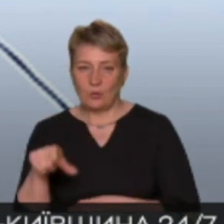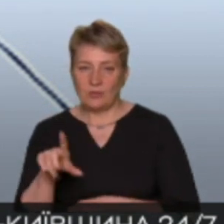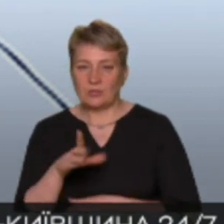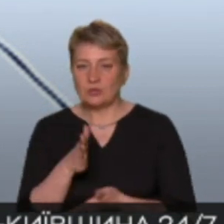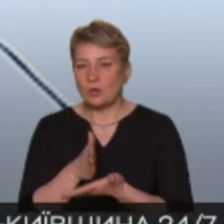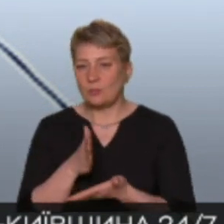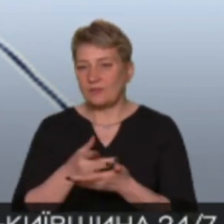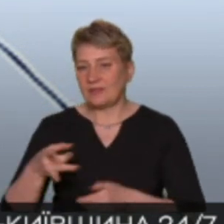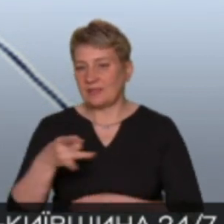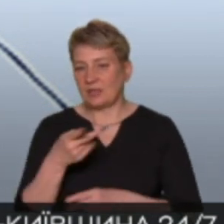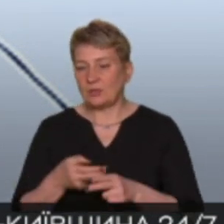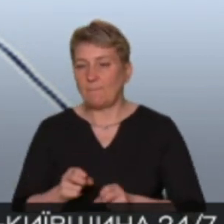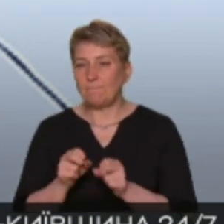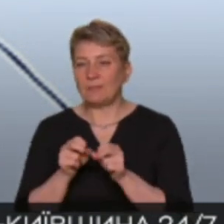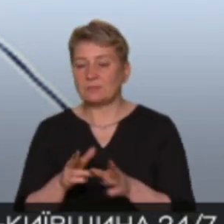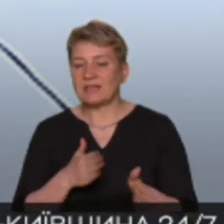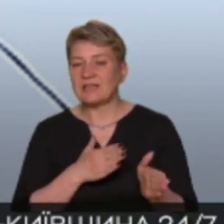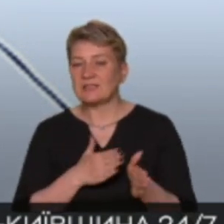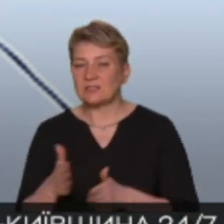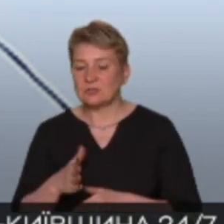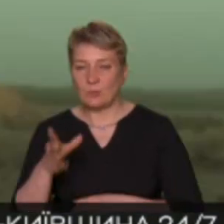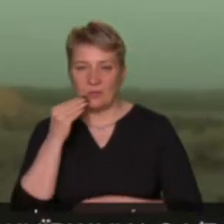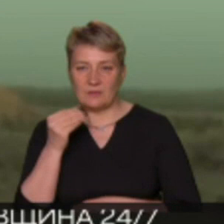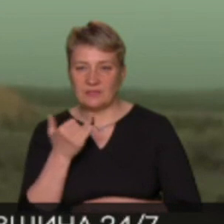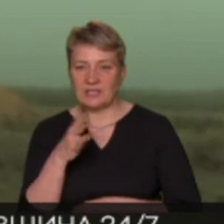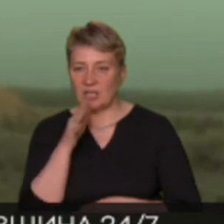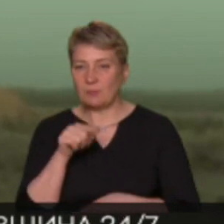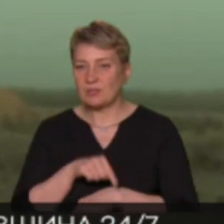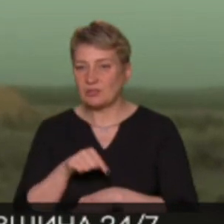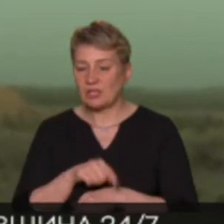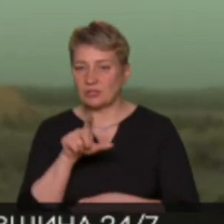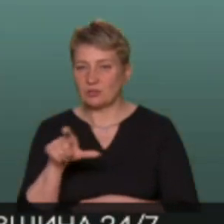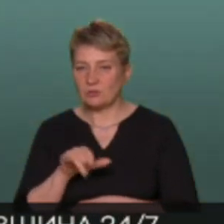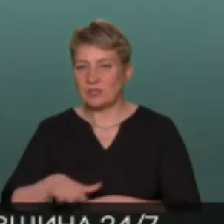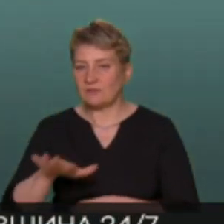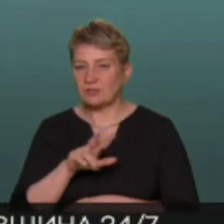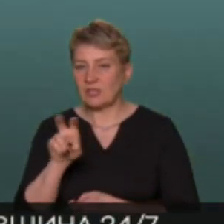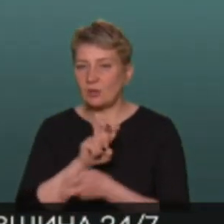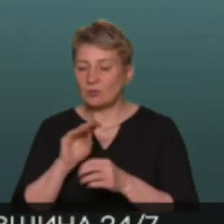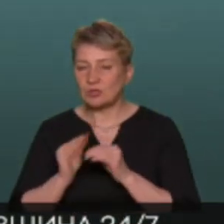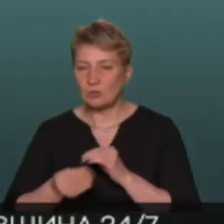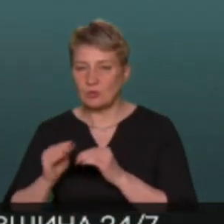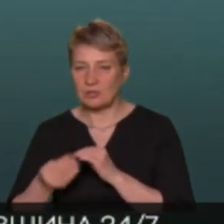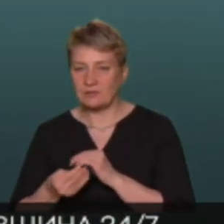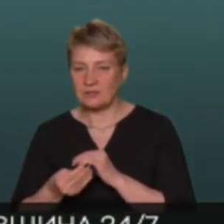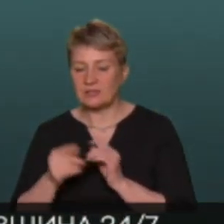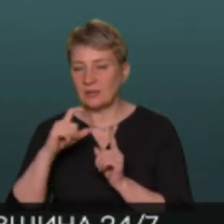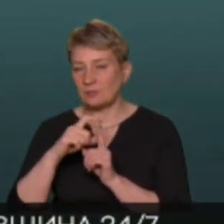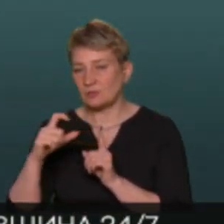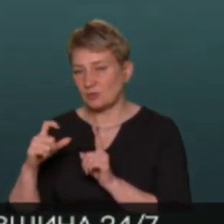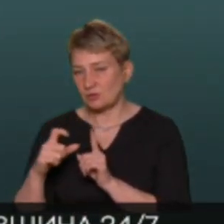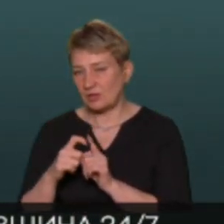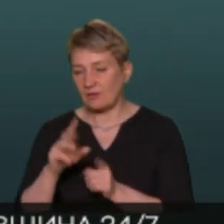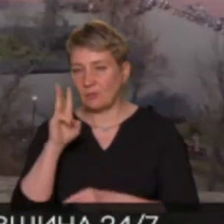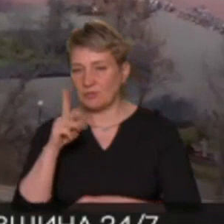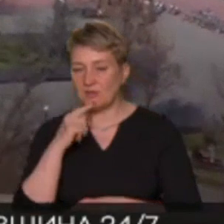перебувають в районі небезпеки. Система також розраховує, скільки часу мають люди у таких зонах на пошук укриттів. За словами посла України в Ізраїлі